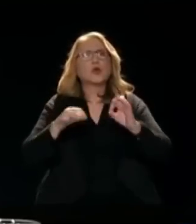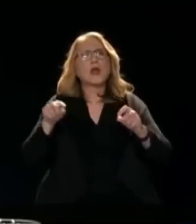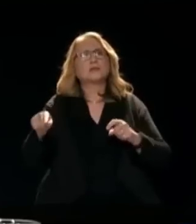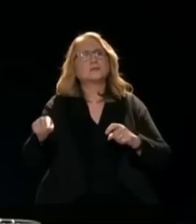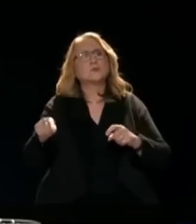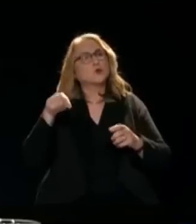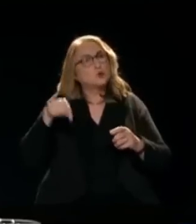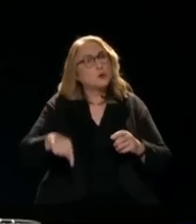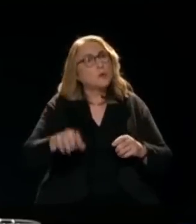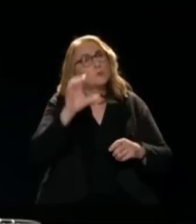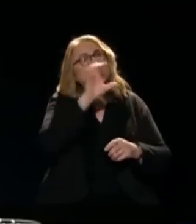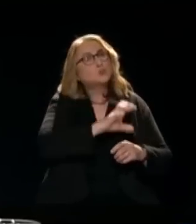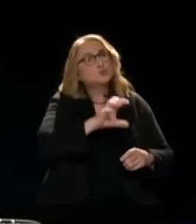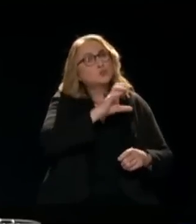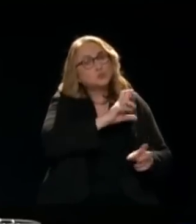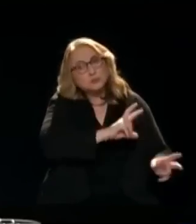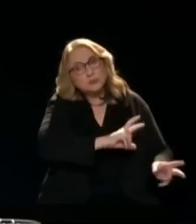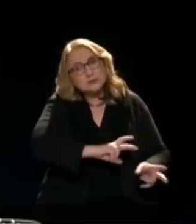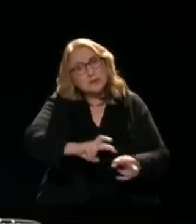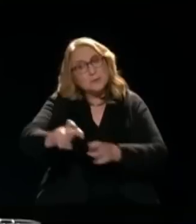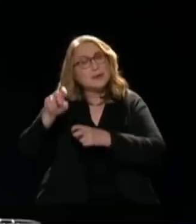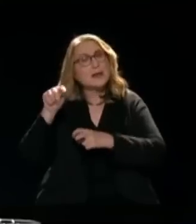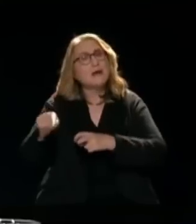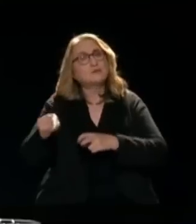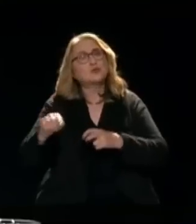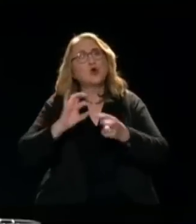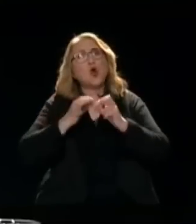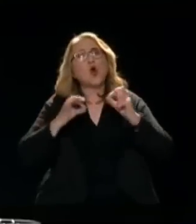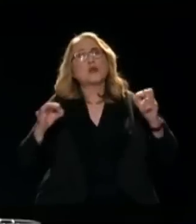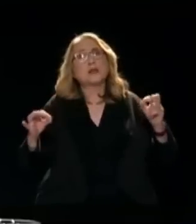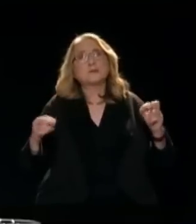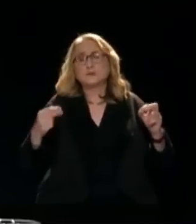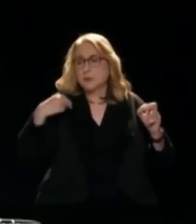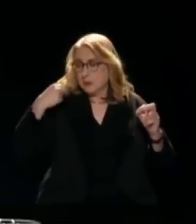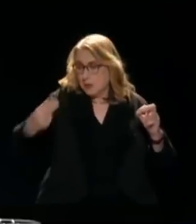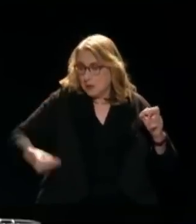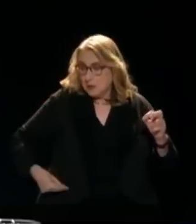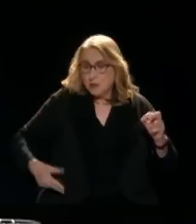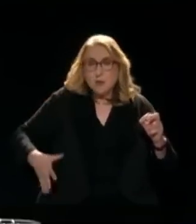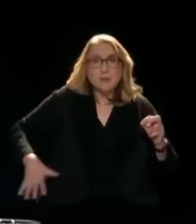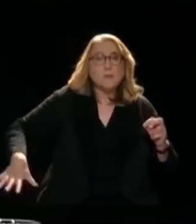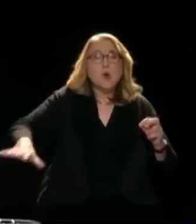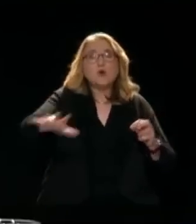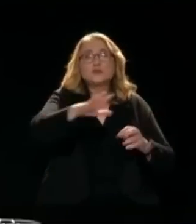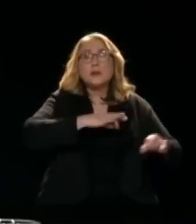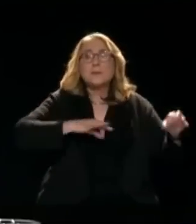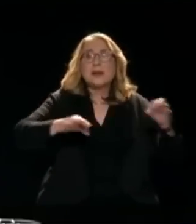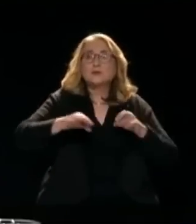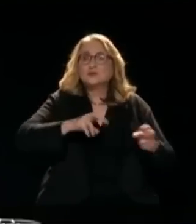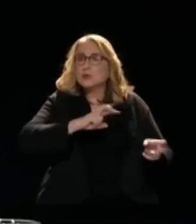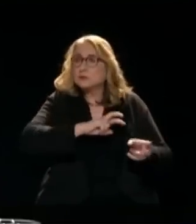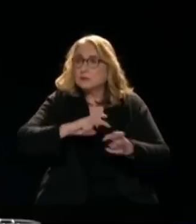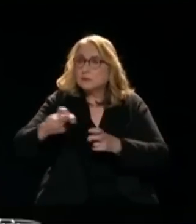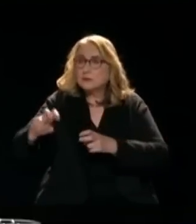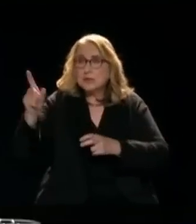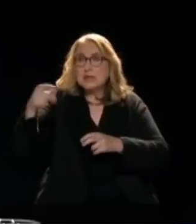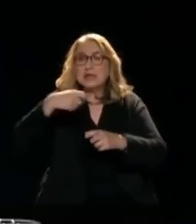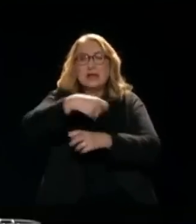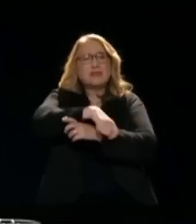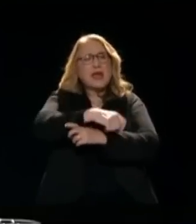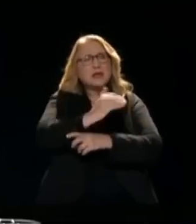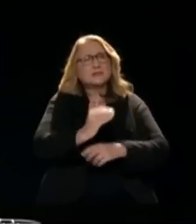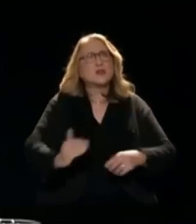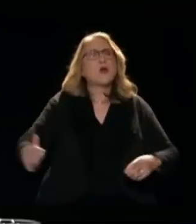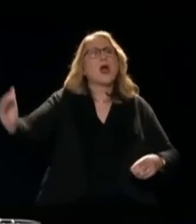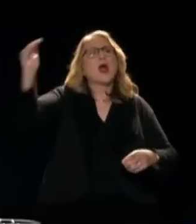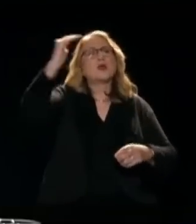Έχει περάσει ολόκληρη δημόσια περιουσία. Και επομένως το νερό παρά και ενάντια στο Συμβούλιο της Επικρατείας. Και ξέρετε ποιο είναι το θέμα. Ότι